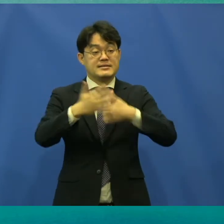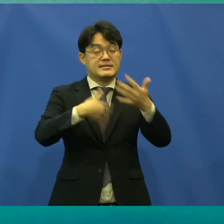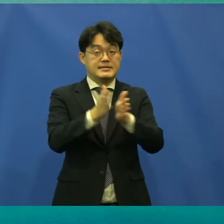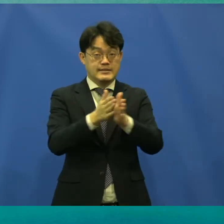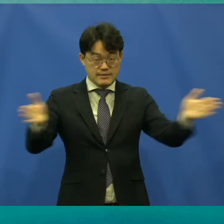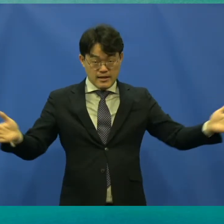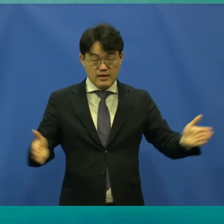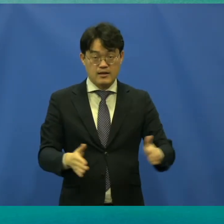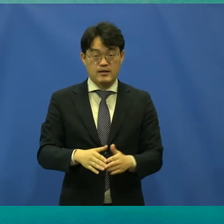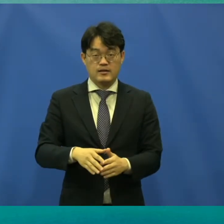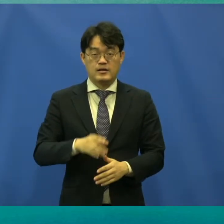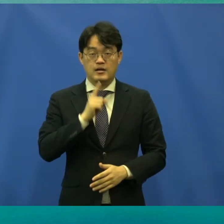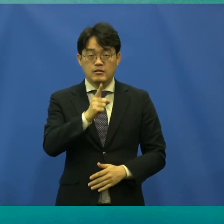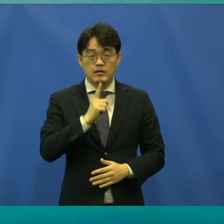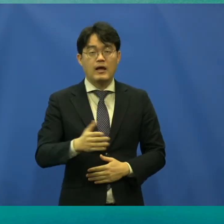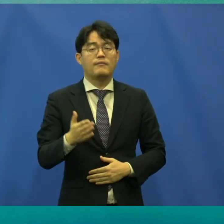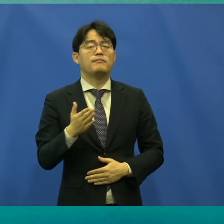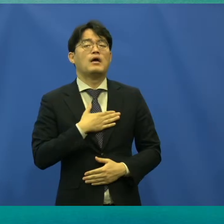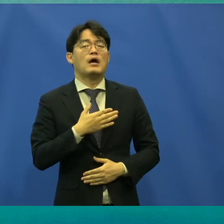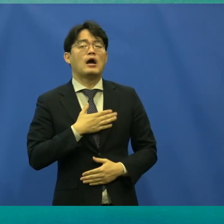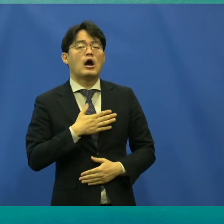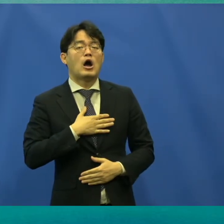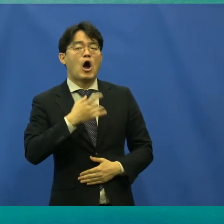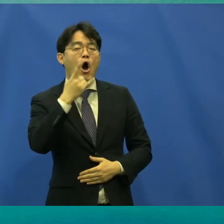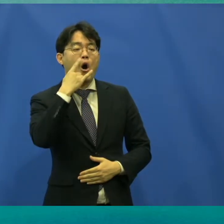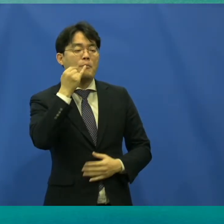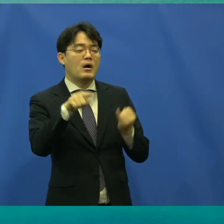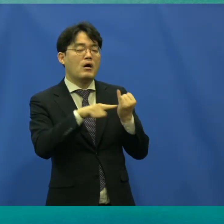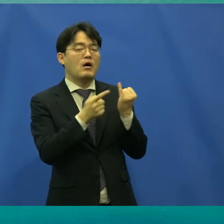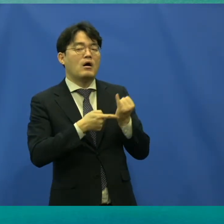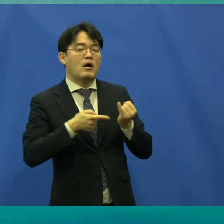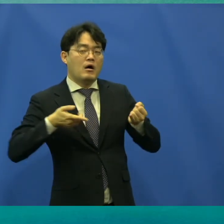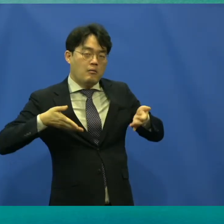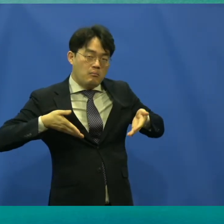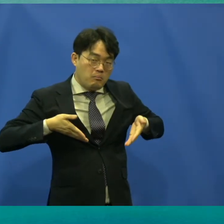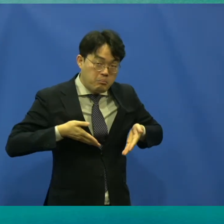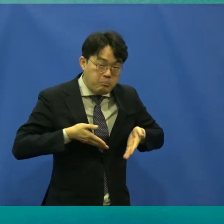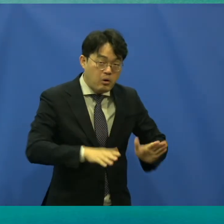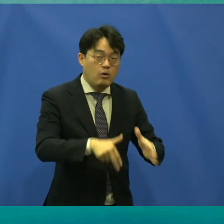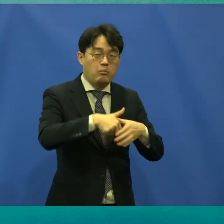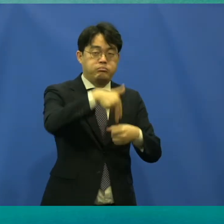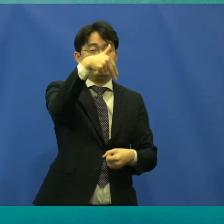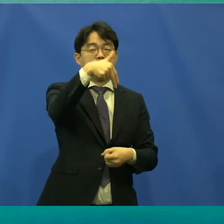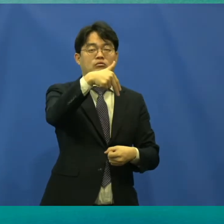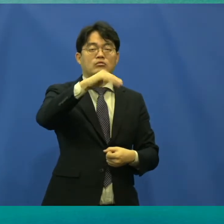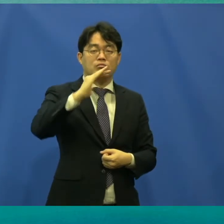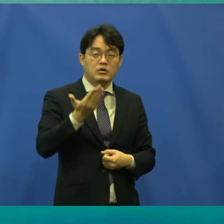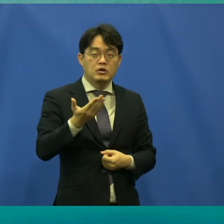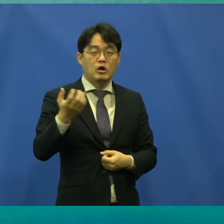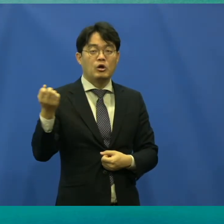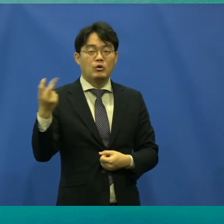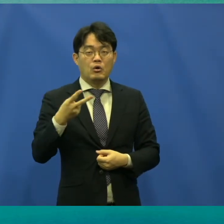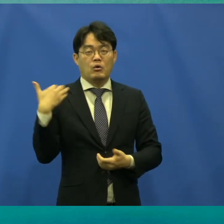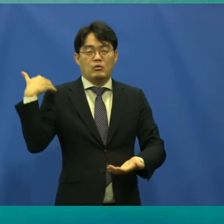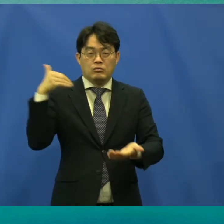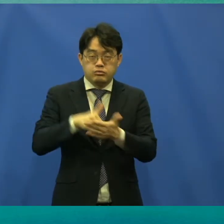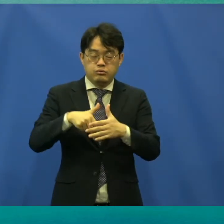시작. 이르되 내가 모태에서 알몸으로 나서온즉 또한 알몸이 그리로